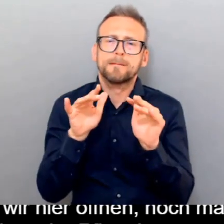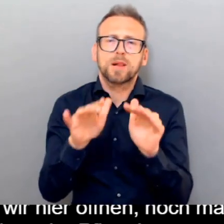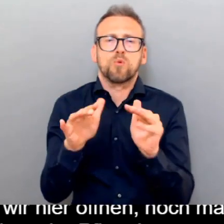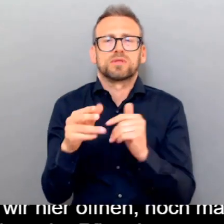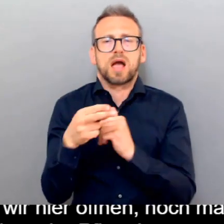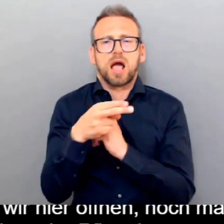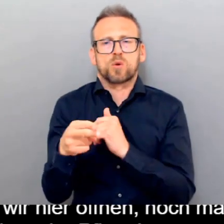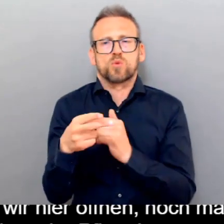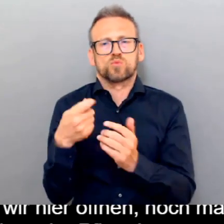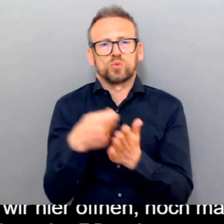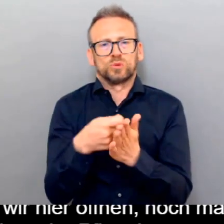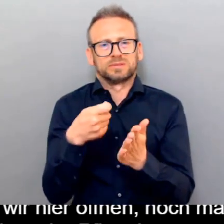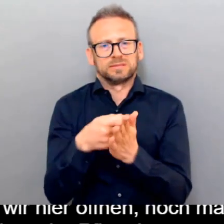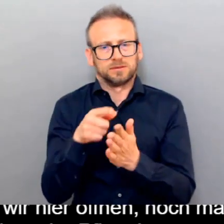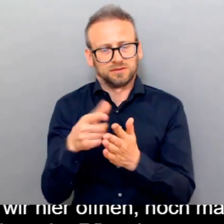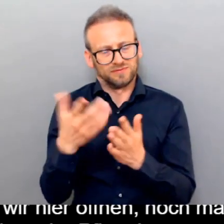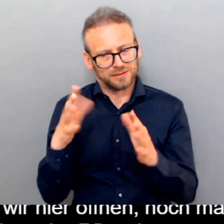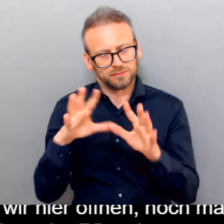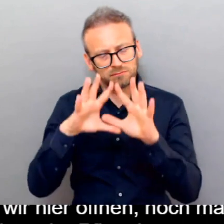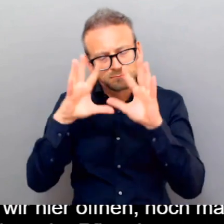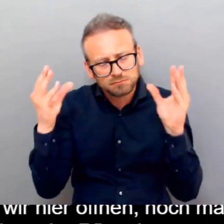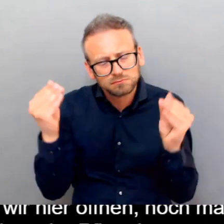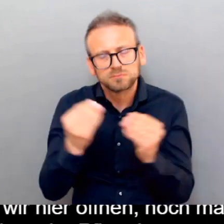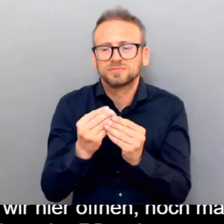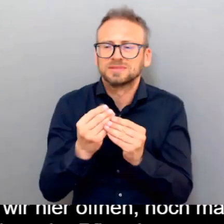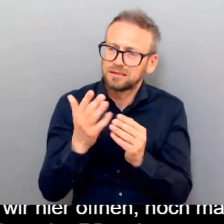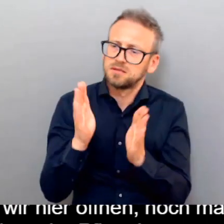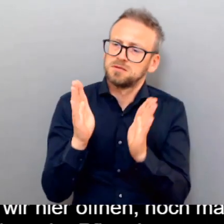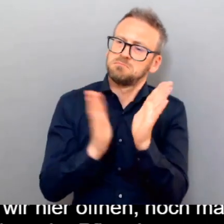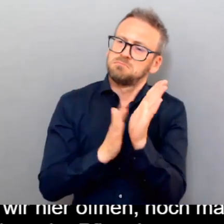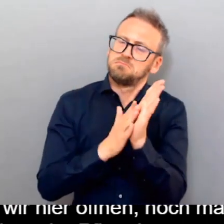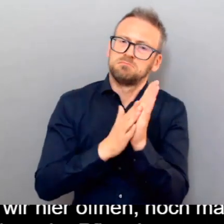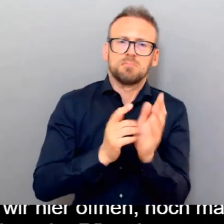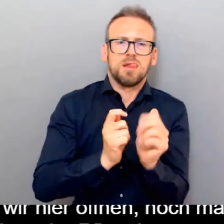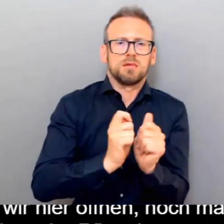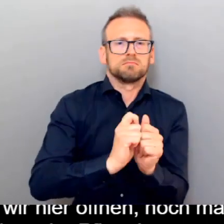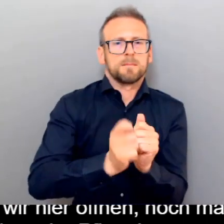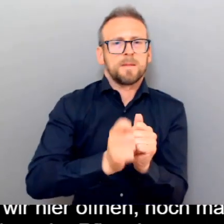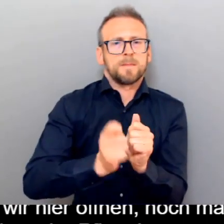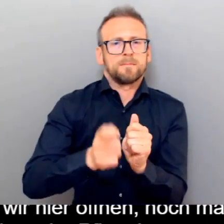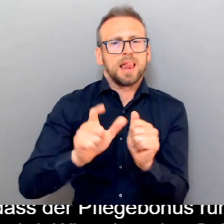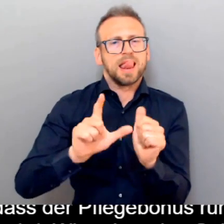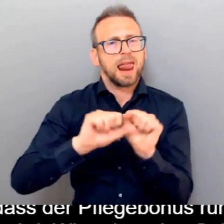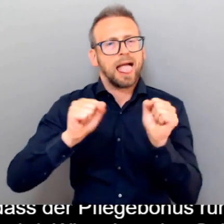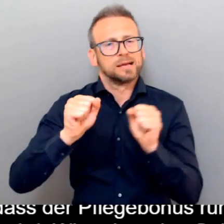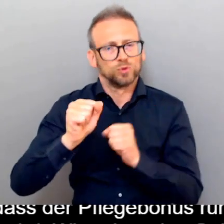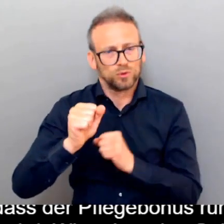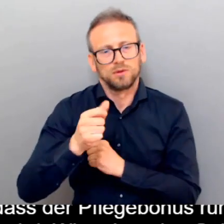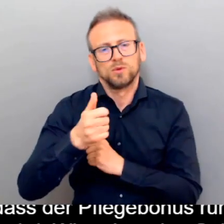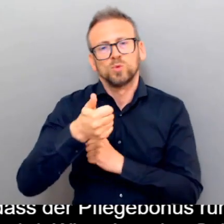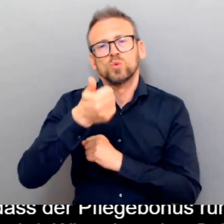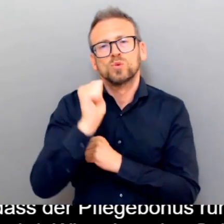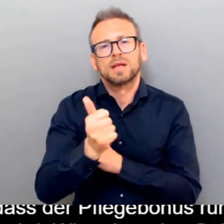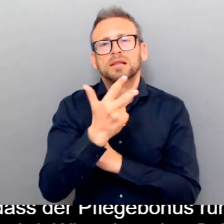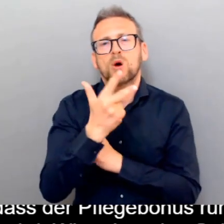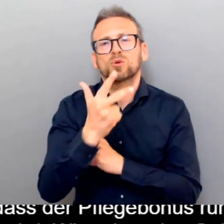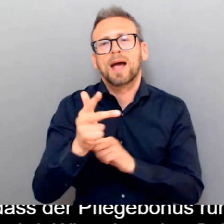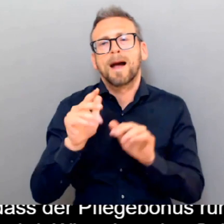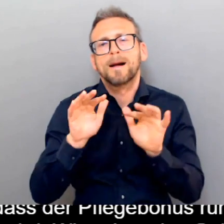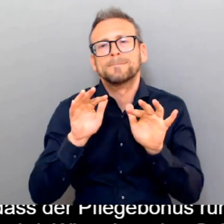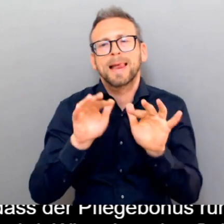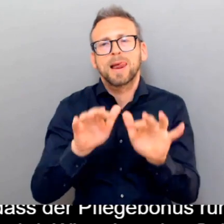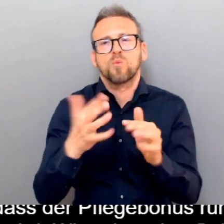auch bewusst, dass es immer noch Kräfte gibt, die sagen, ich hätte es doch auch verdient. Warum bekomme ich diesen Bonus nicht?